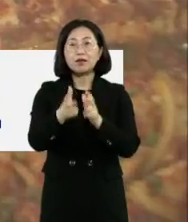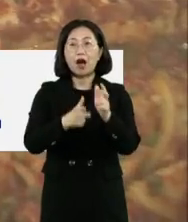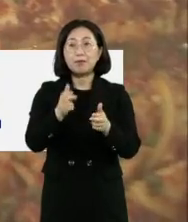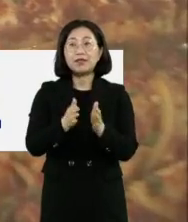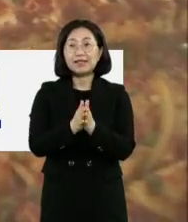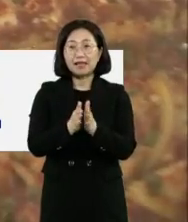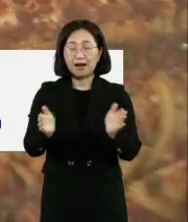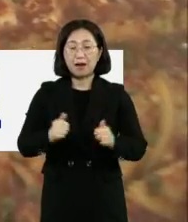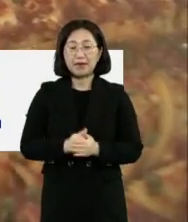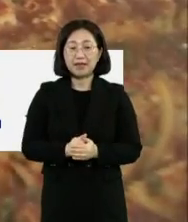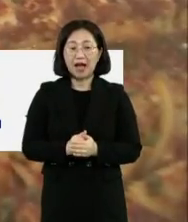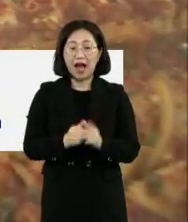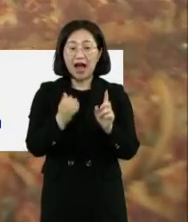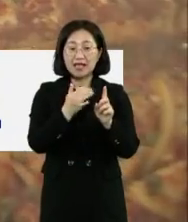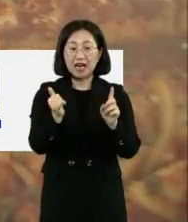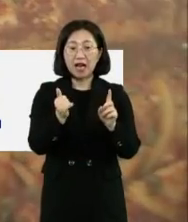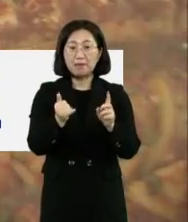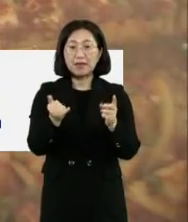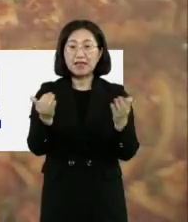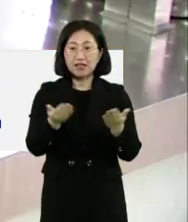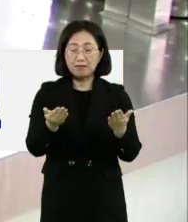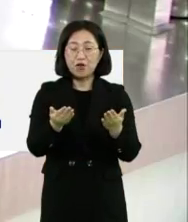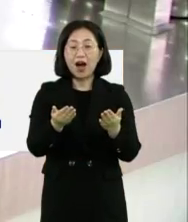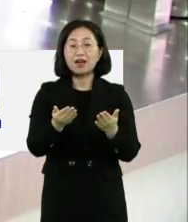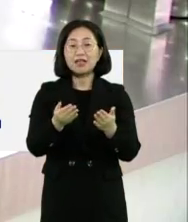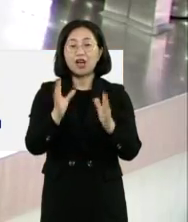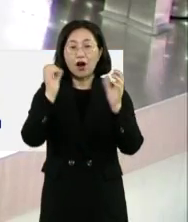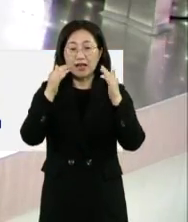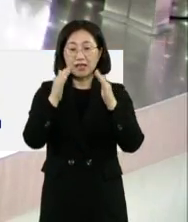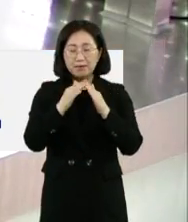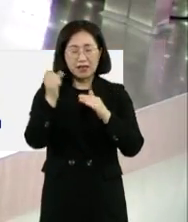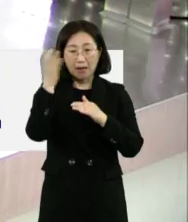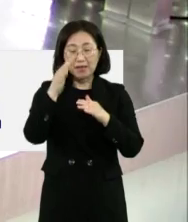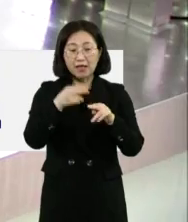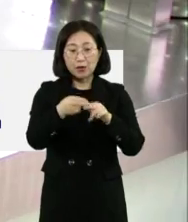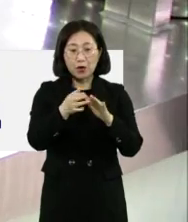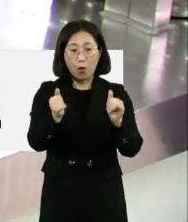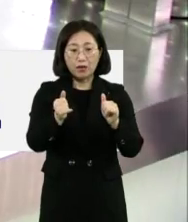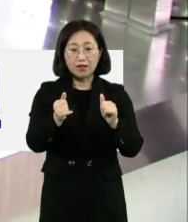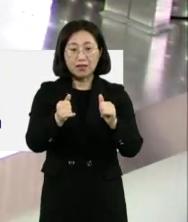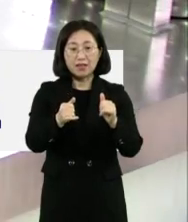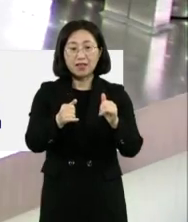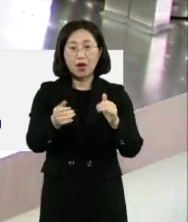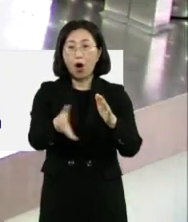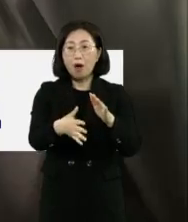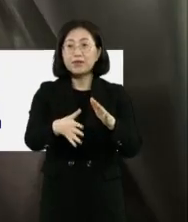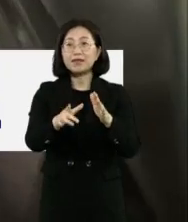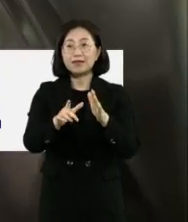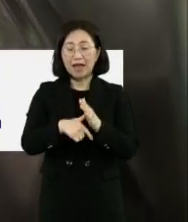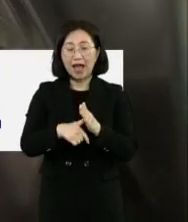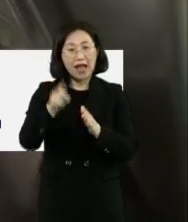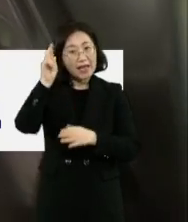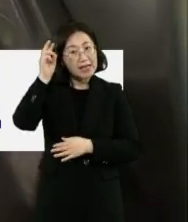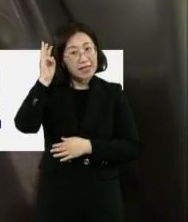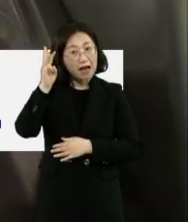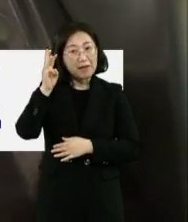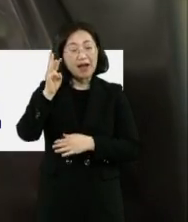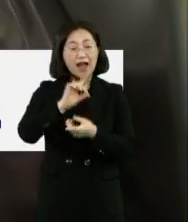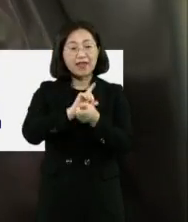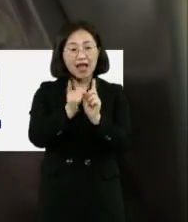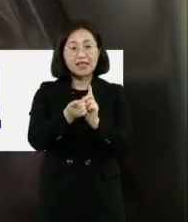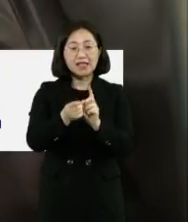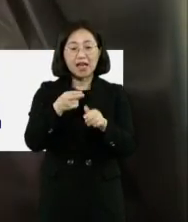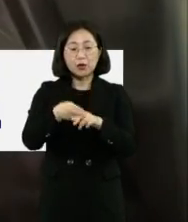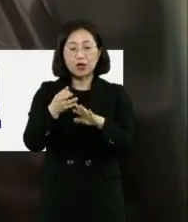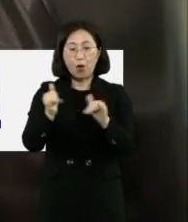이 사업은 조리원 한 명이 근무하는 어린이집에서 갑자기 조리원이 자리를 비우게 될 경우 2, 3일간 대체 조리원을